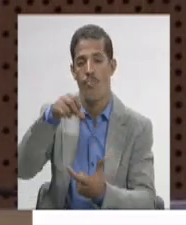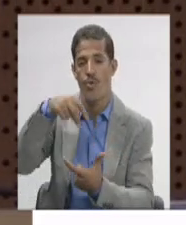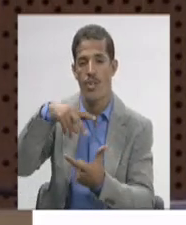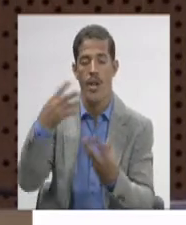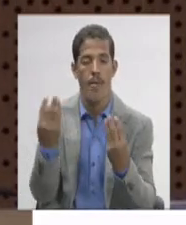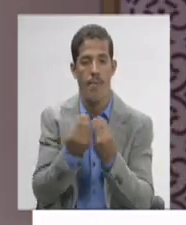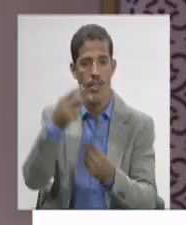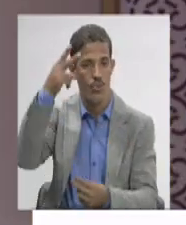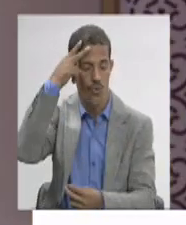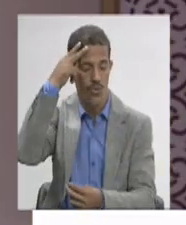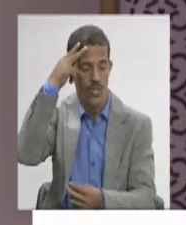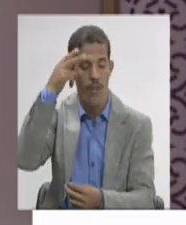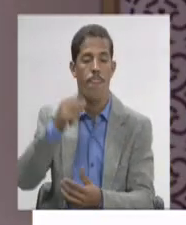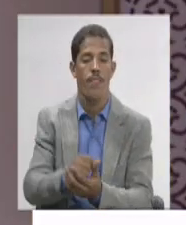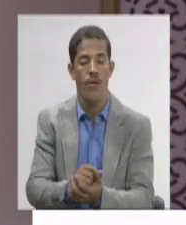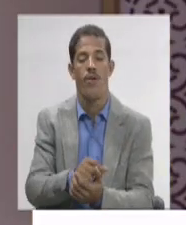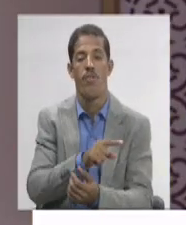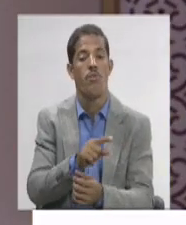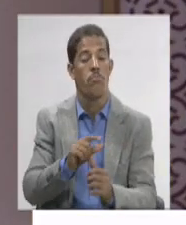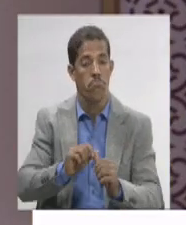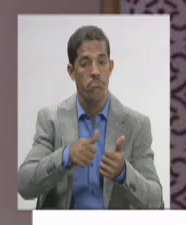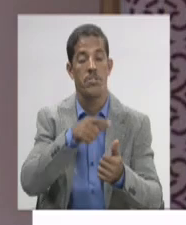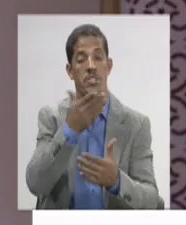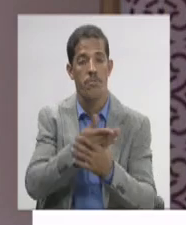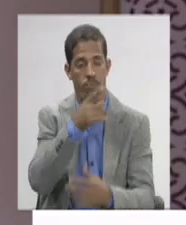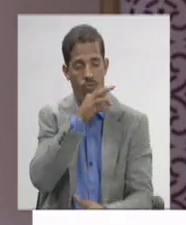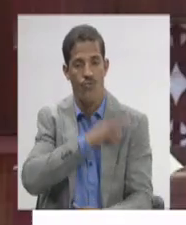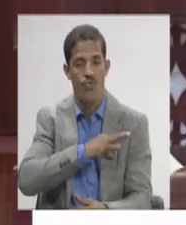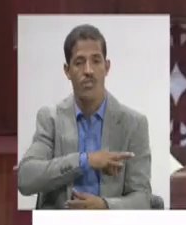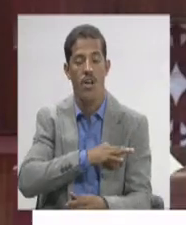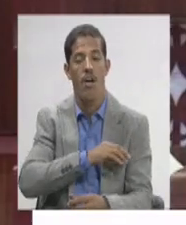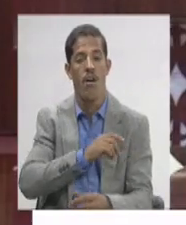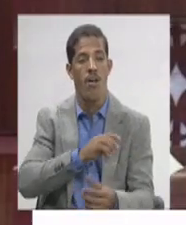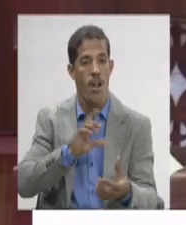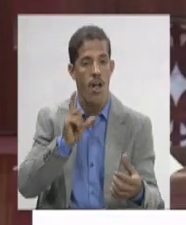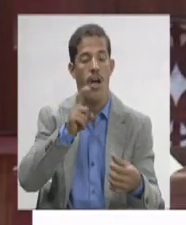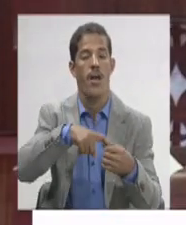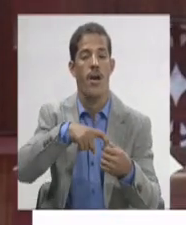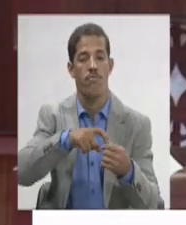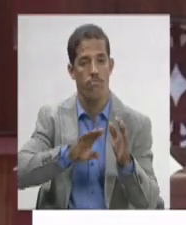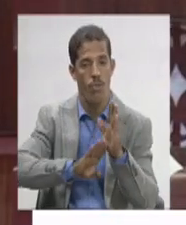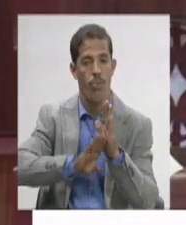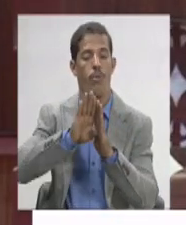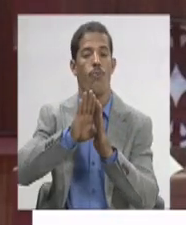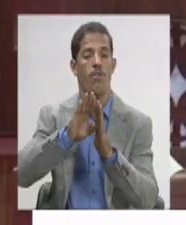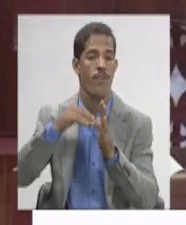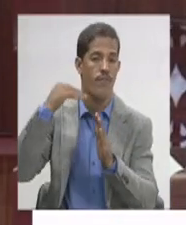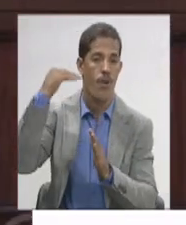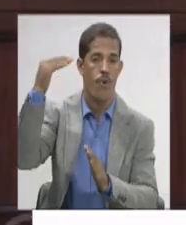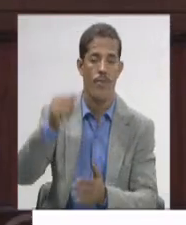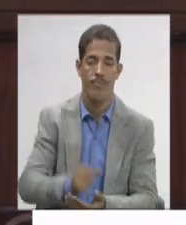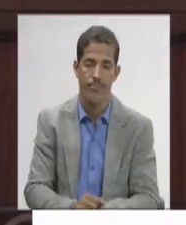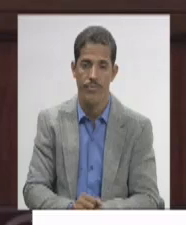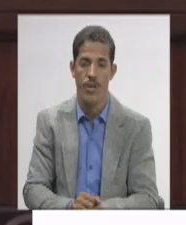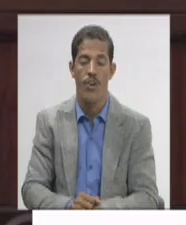العربيه السعوديه باعتبارها تشكل فرصه لدفع العلاقات بين الدولتين لافاق ارحب